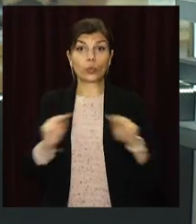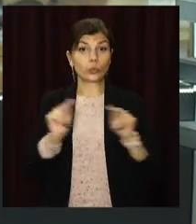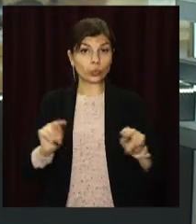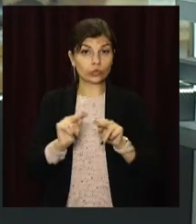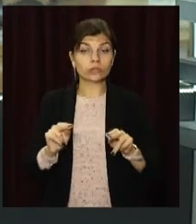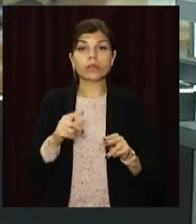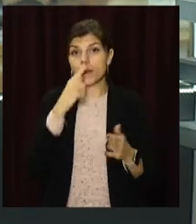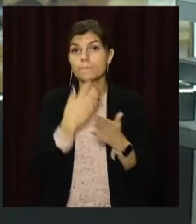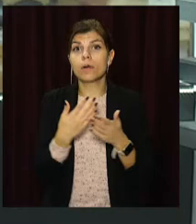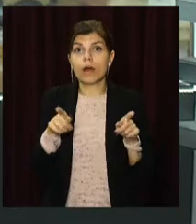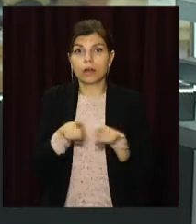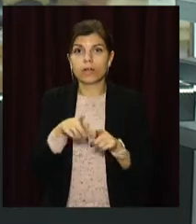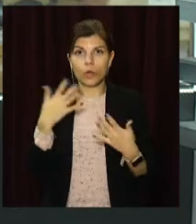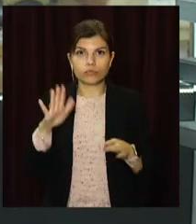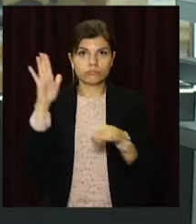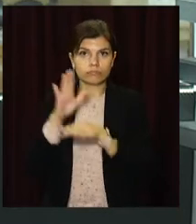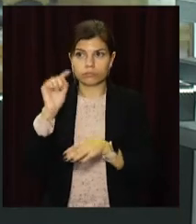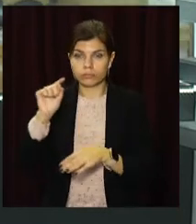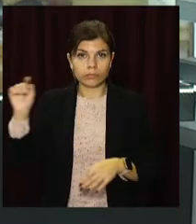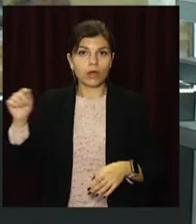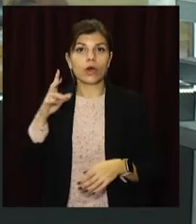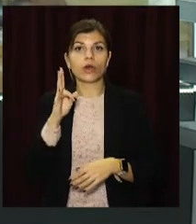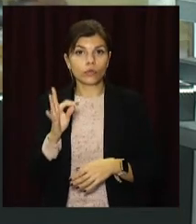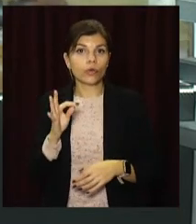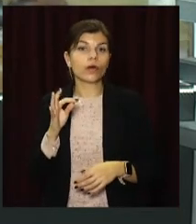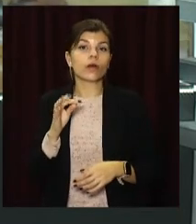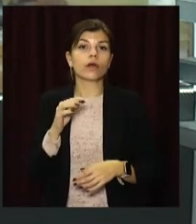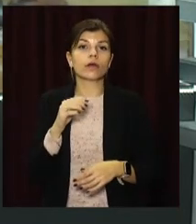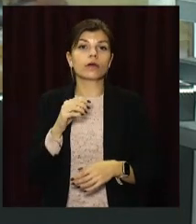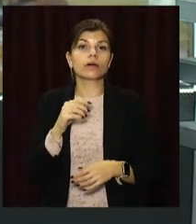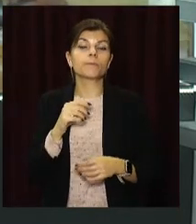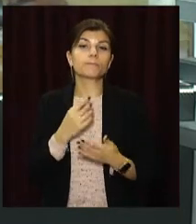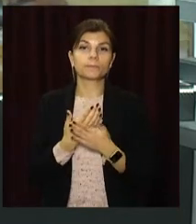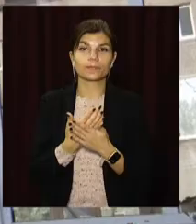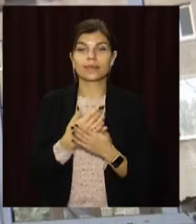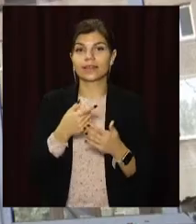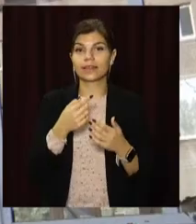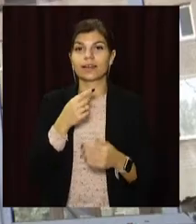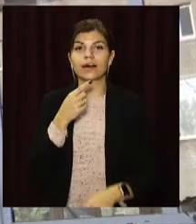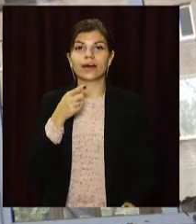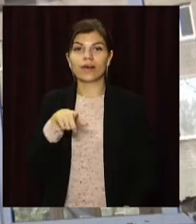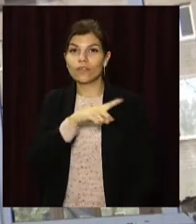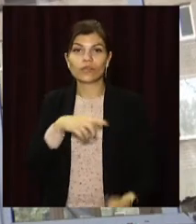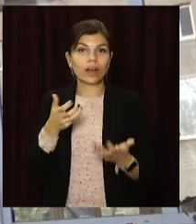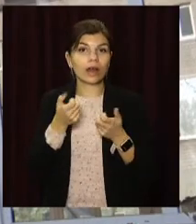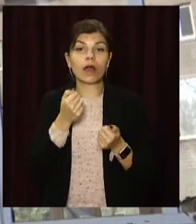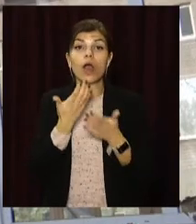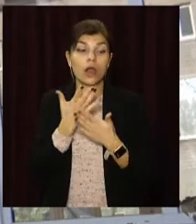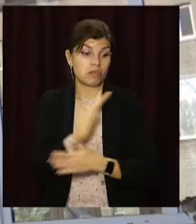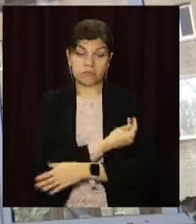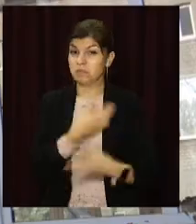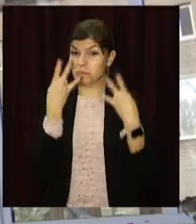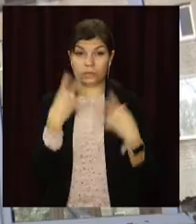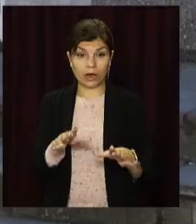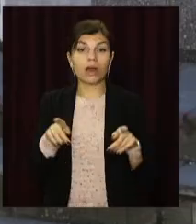є майже сотня таких розпоряджень, але антивакцинаторів не звільнятимуть. На час відсторонення вони не отримуватимуть зарплатню,